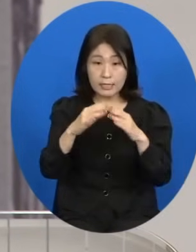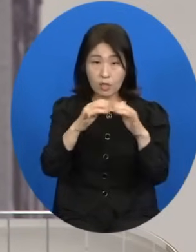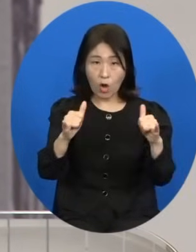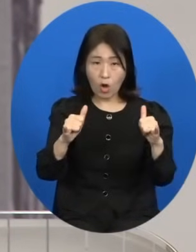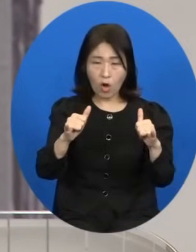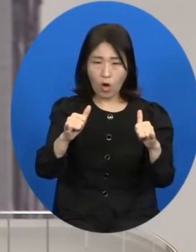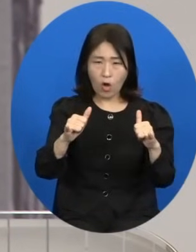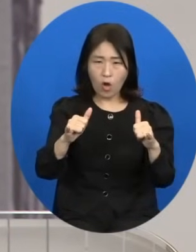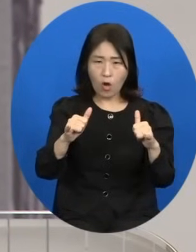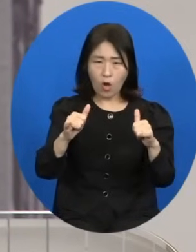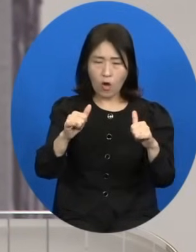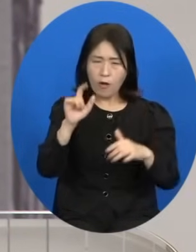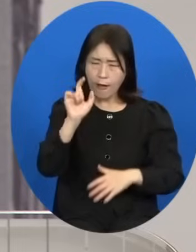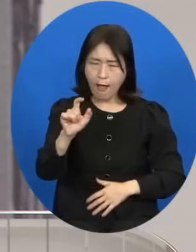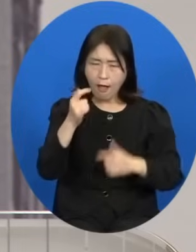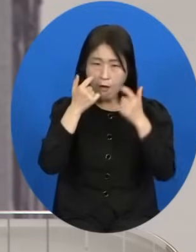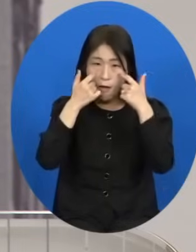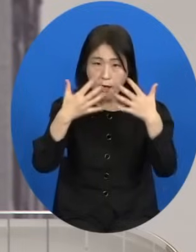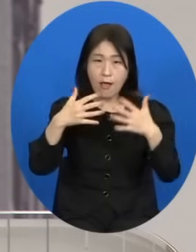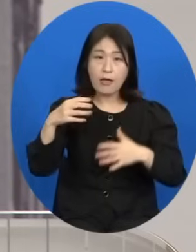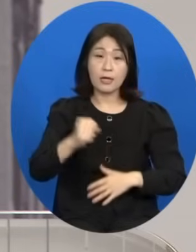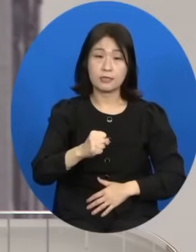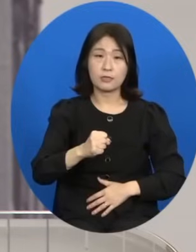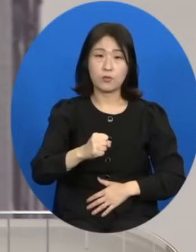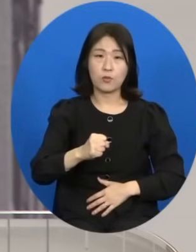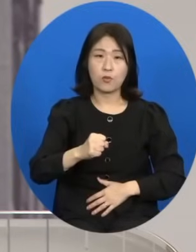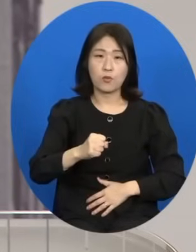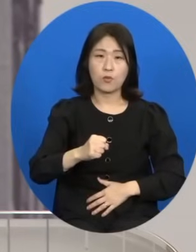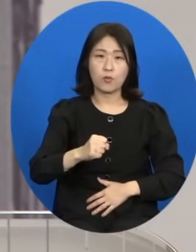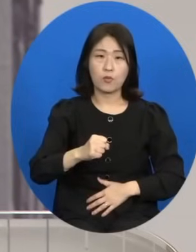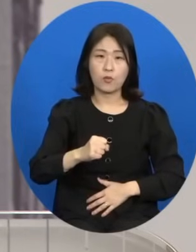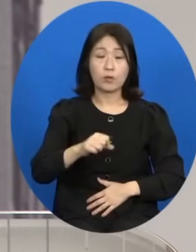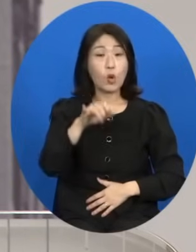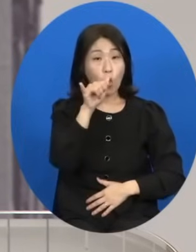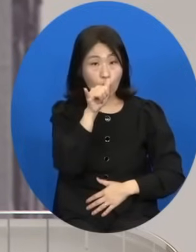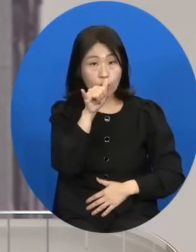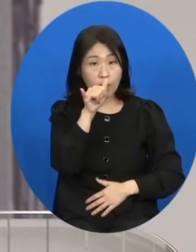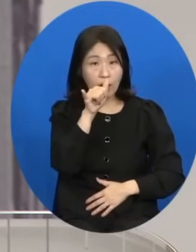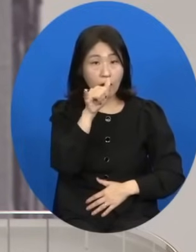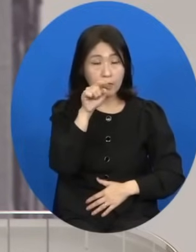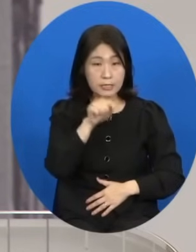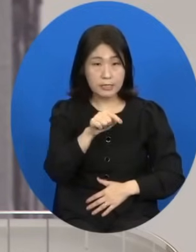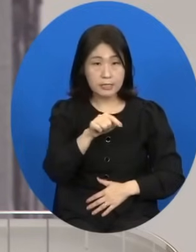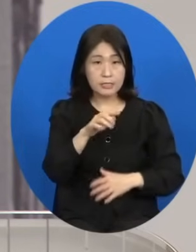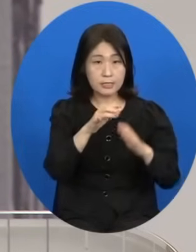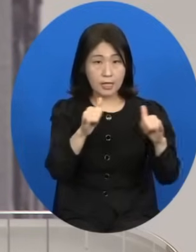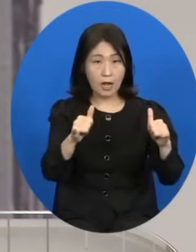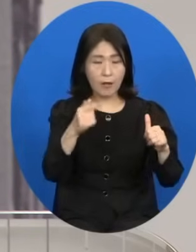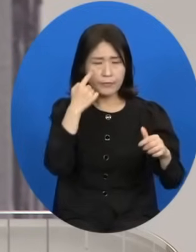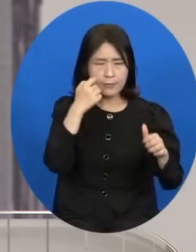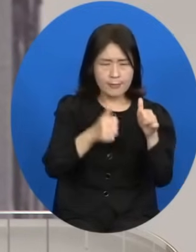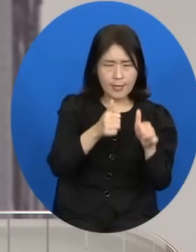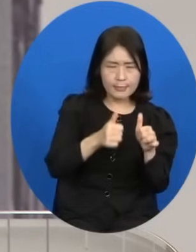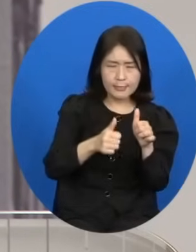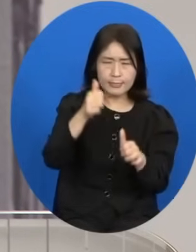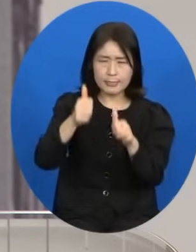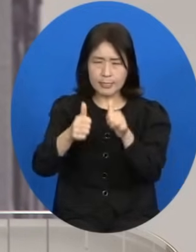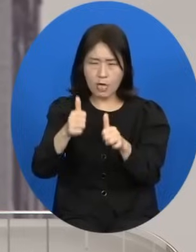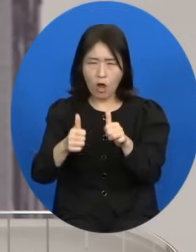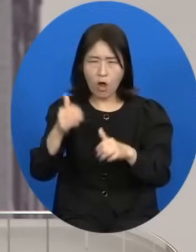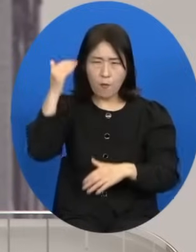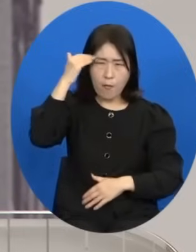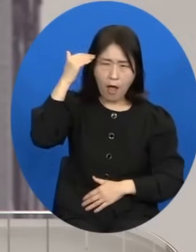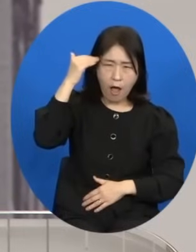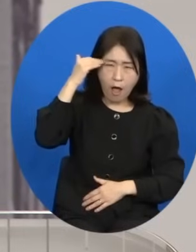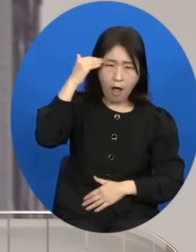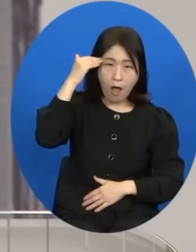신 신을 가지고 있다라고 할 때에 그때는 그 사람에게 테스터 많은 시험과 저항이 반드시